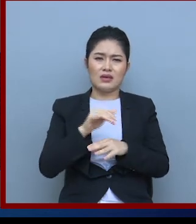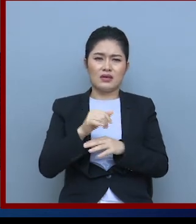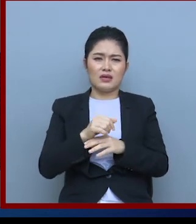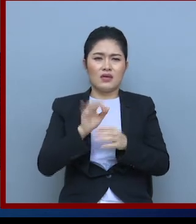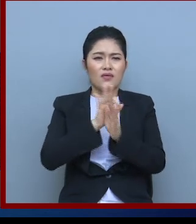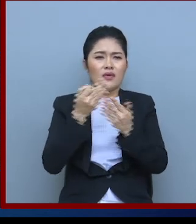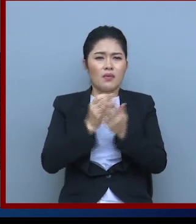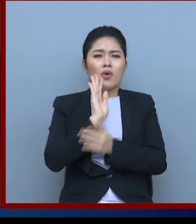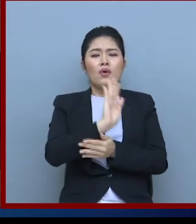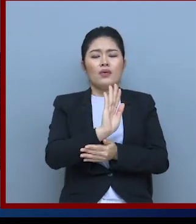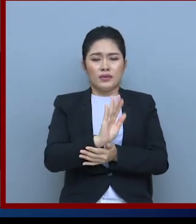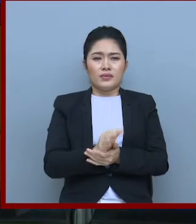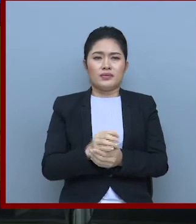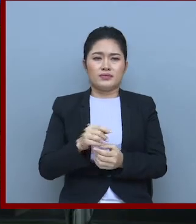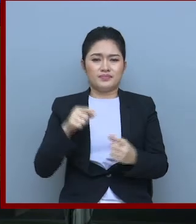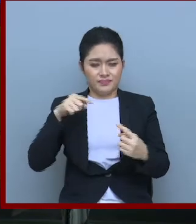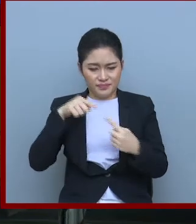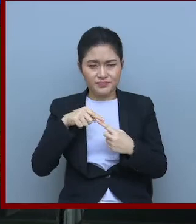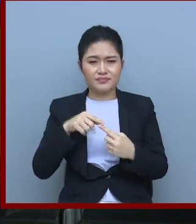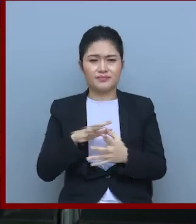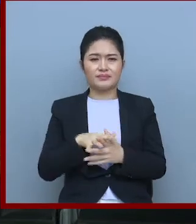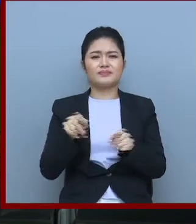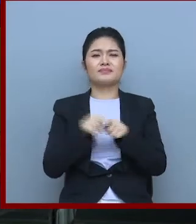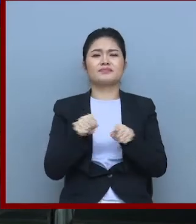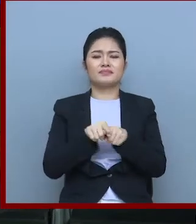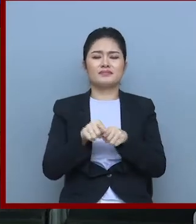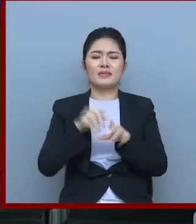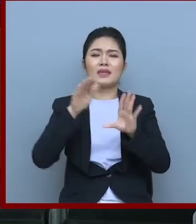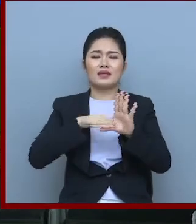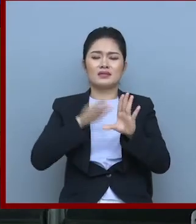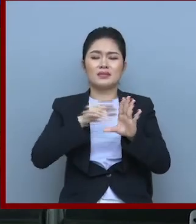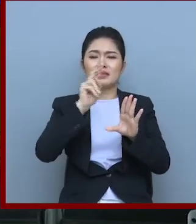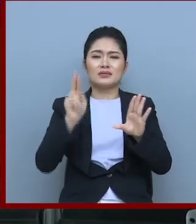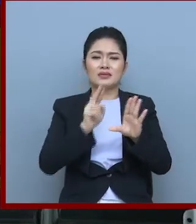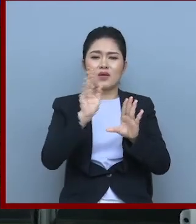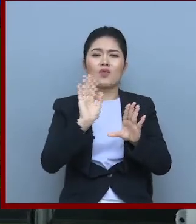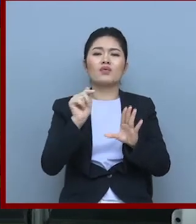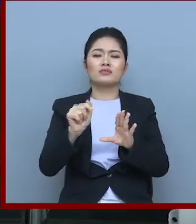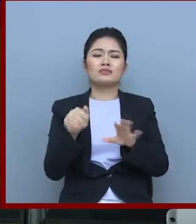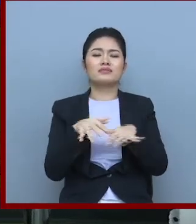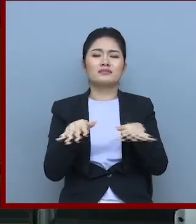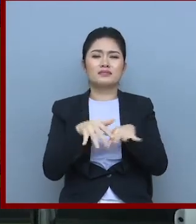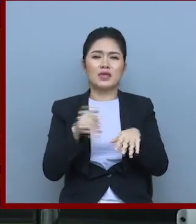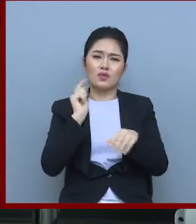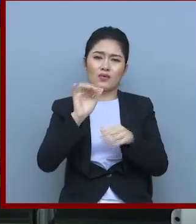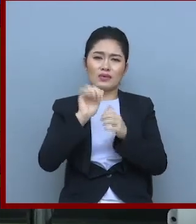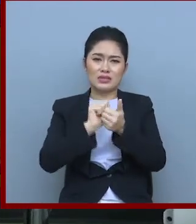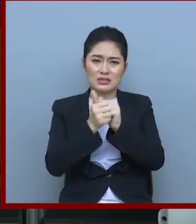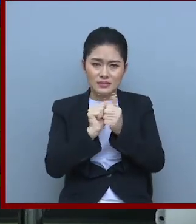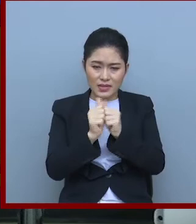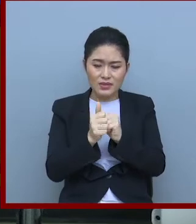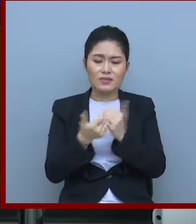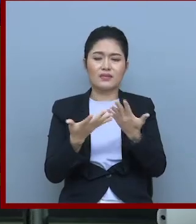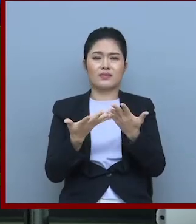ของ MathWork นะครับก็เหมือนกันสมัครใช้ account ทั่วไปก็คือใส่อีเมลนะ